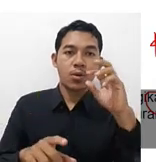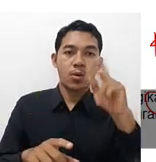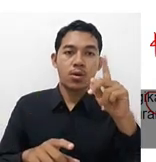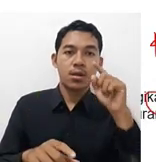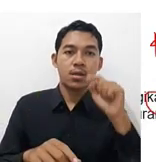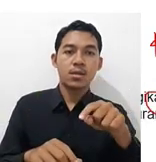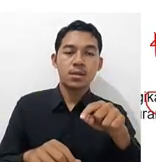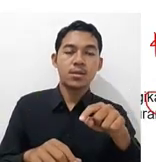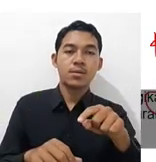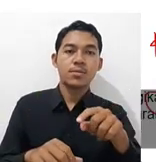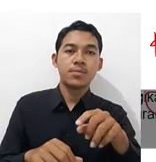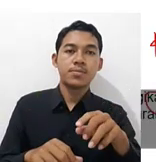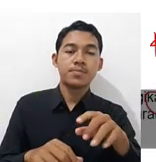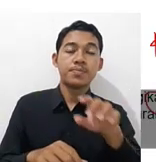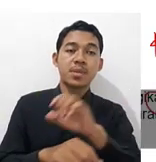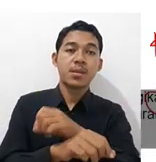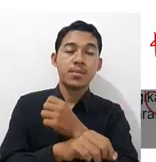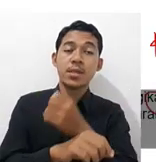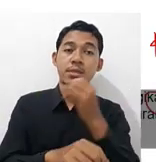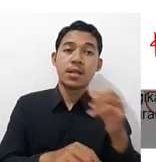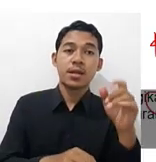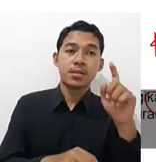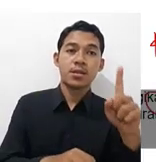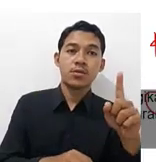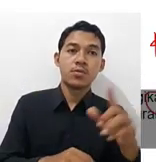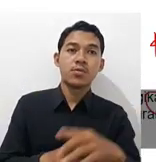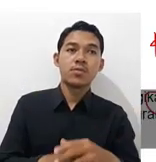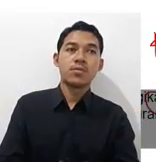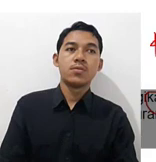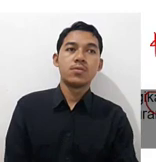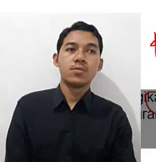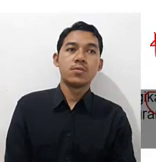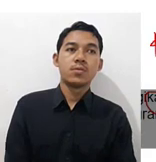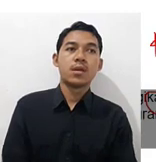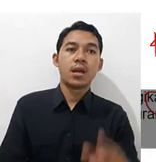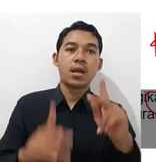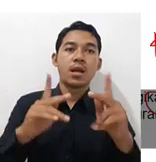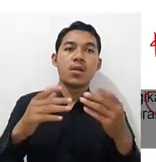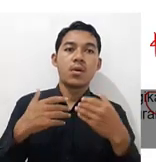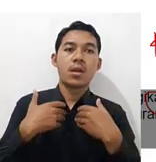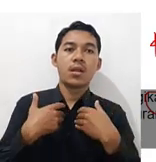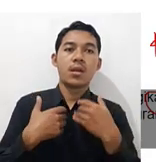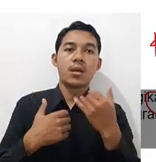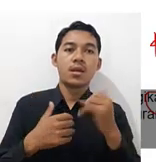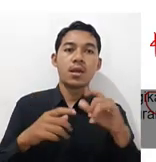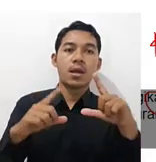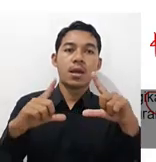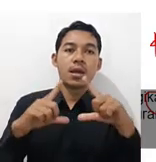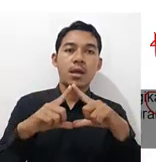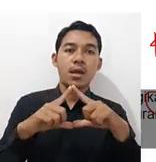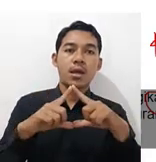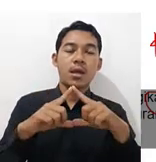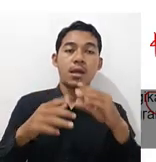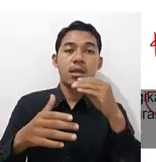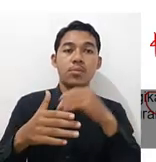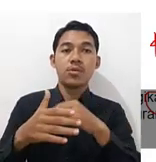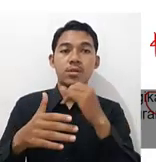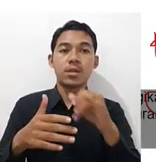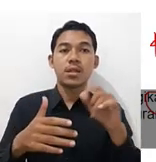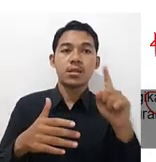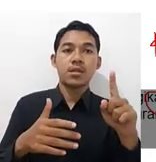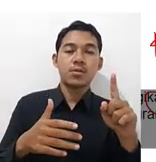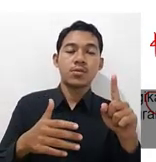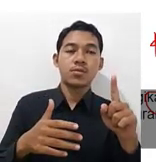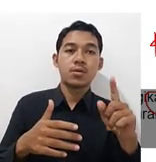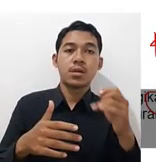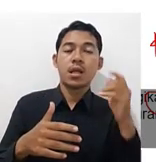ini dia bisa salah satu, atau jadi kalau ada yang salah satu, jadi ada yang A nya input salah satu ada yang 1